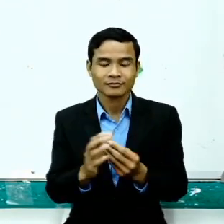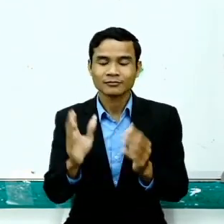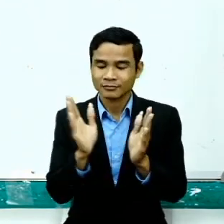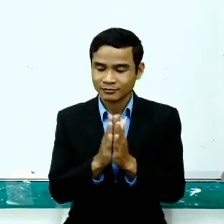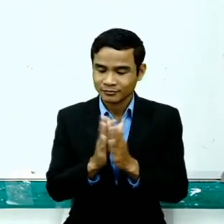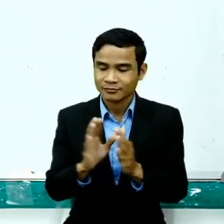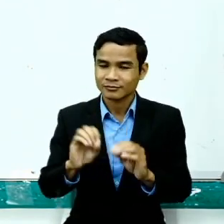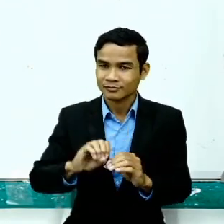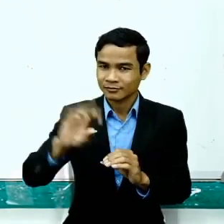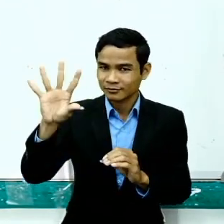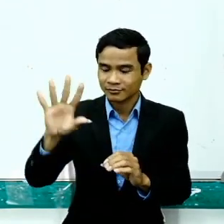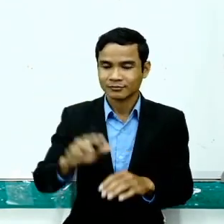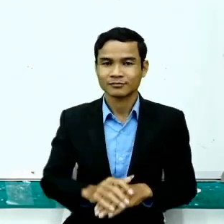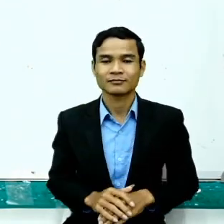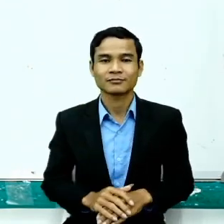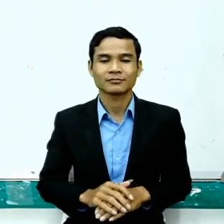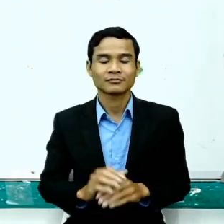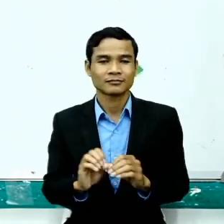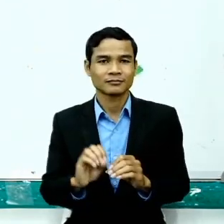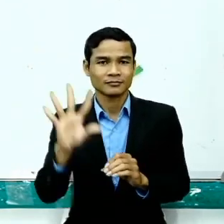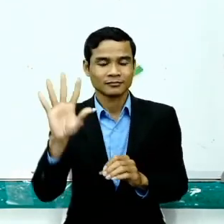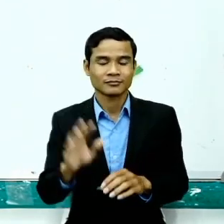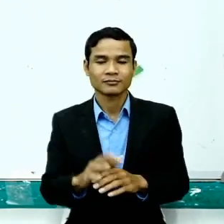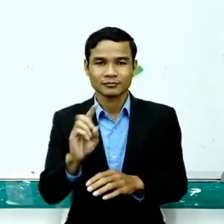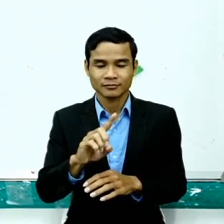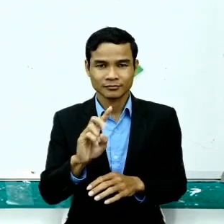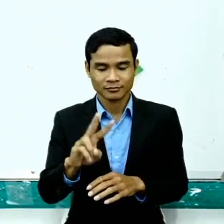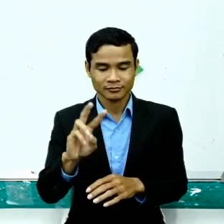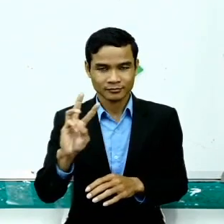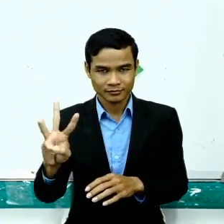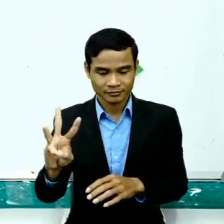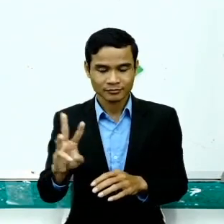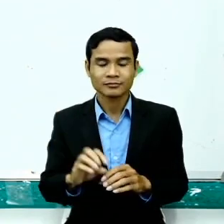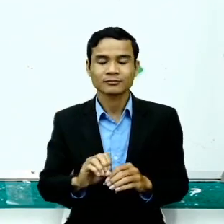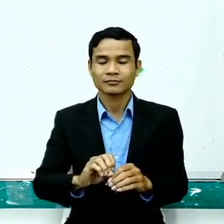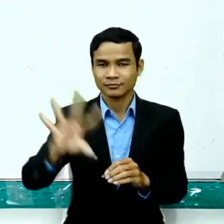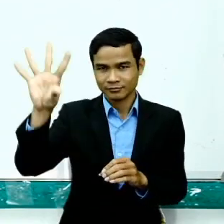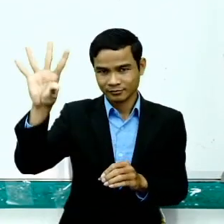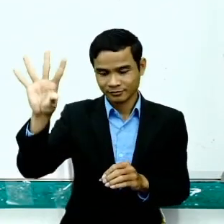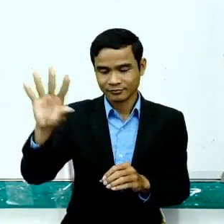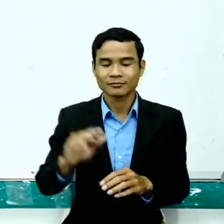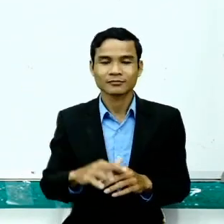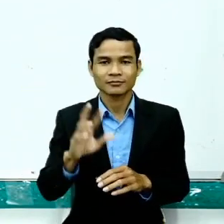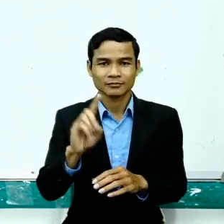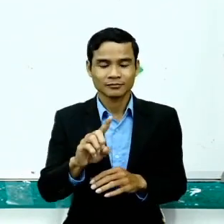đây cầm trời chà chạp đám môi pi bầy